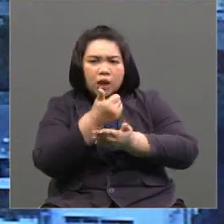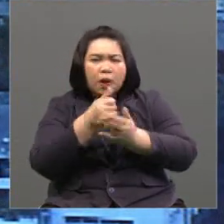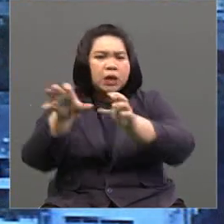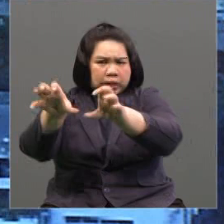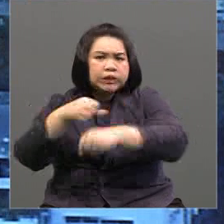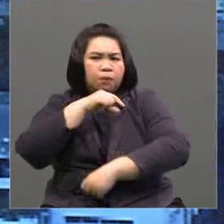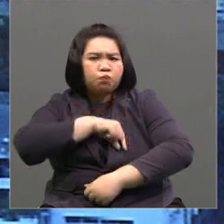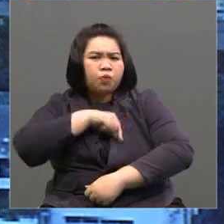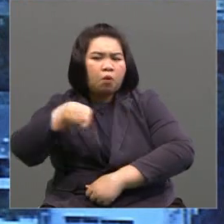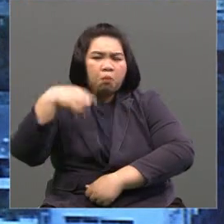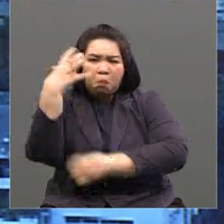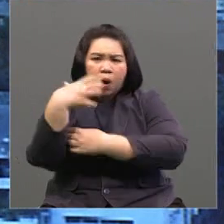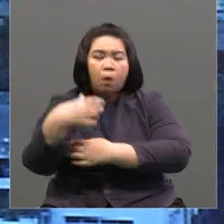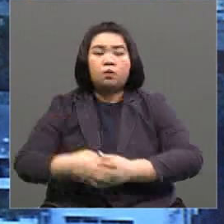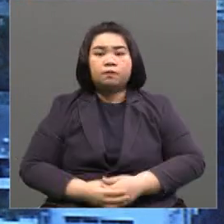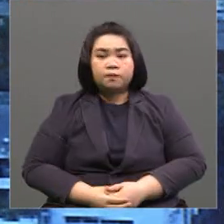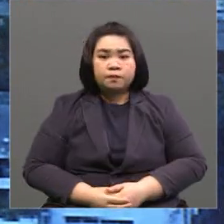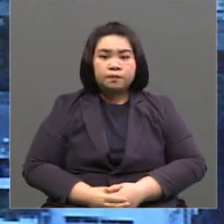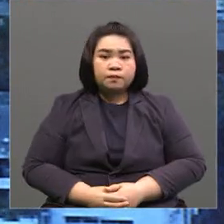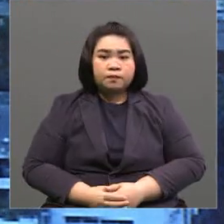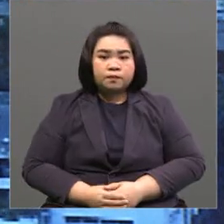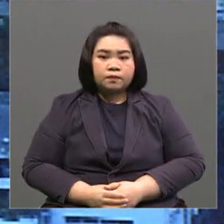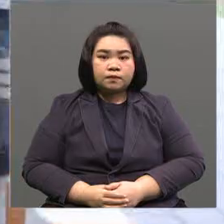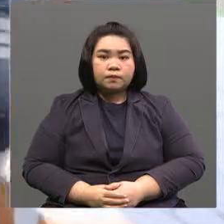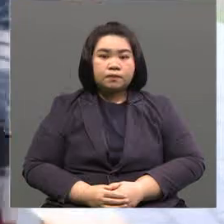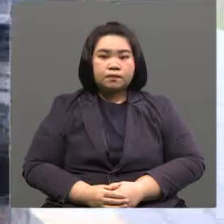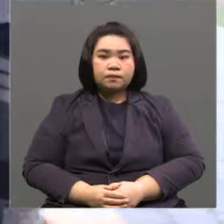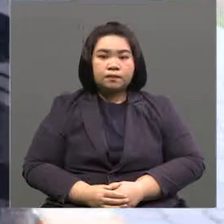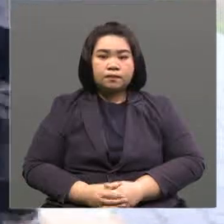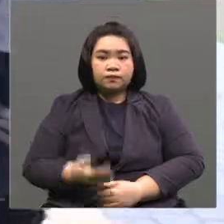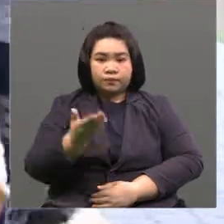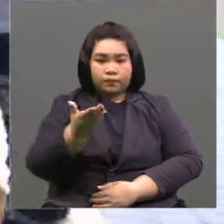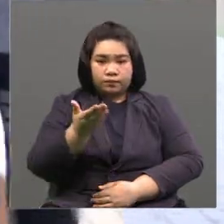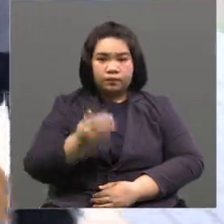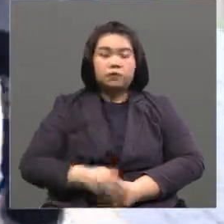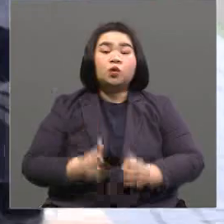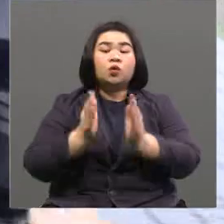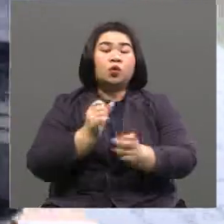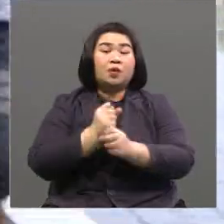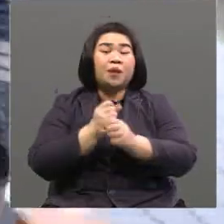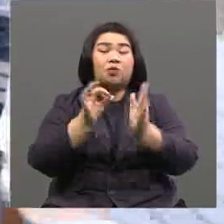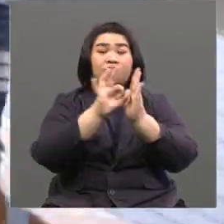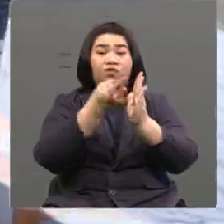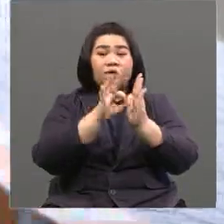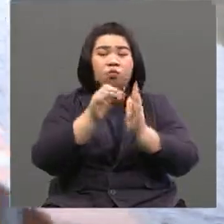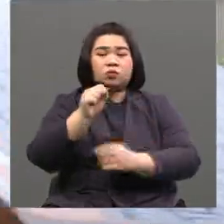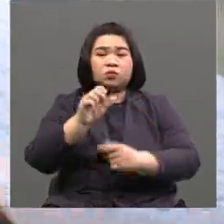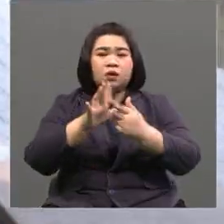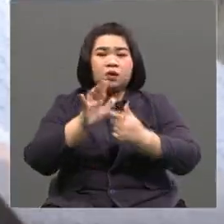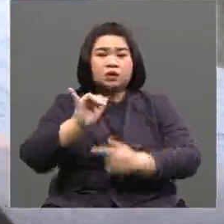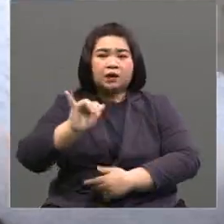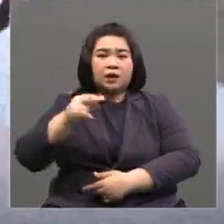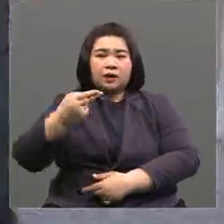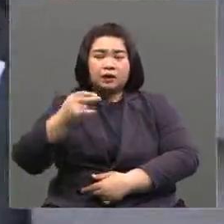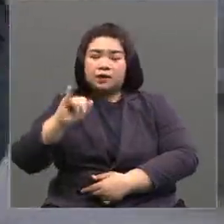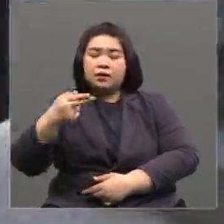จับกุมตัวมาดำเนินคดีให้ได้โดยเร็วค่ะนายเอกภพเหลืองประเสริฐผู้ก่อตั้งเพจสายไหมต้องรอดบ